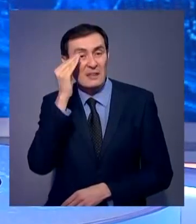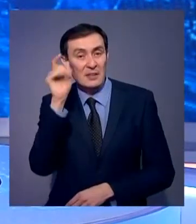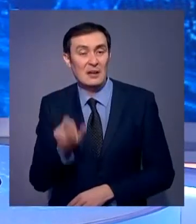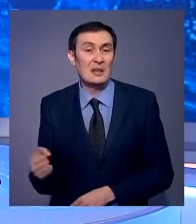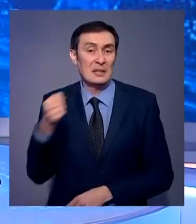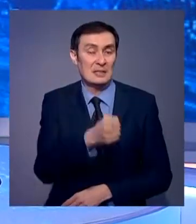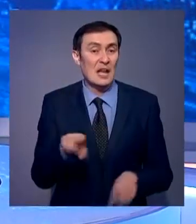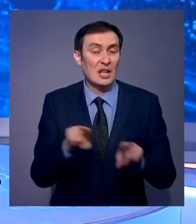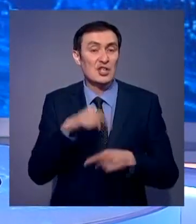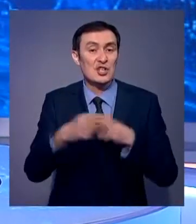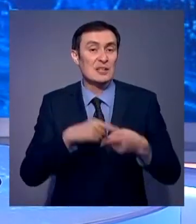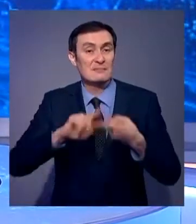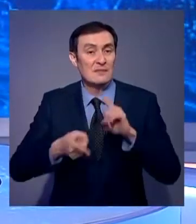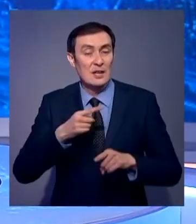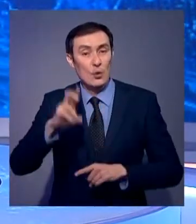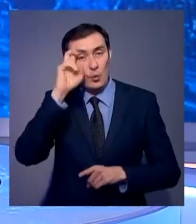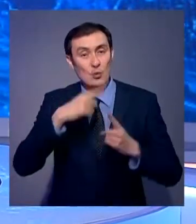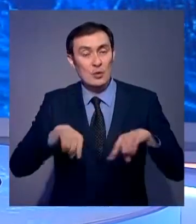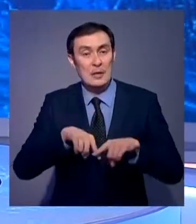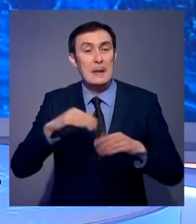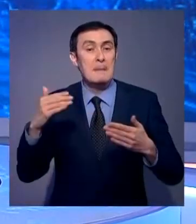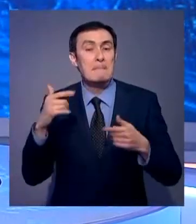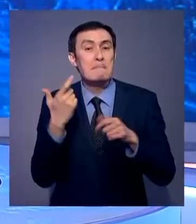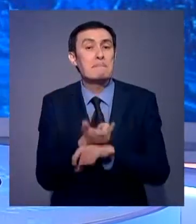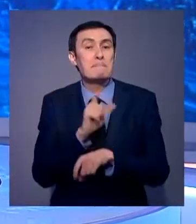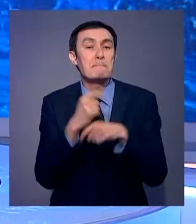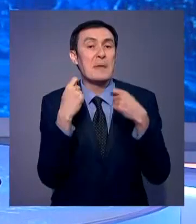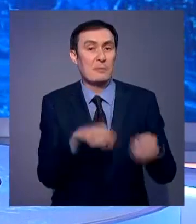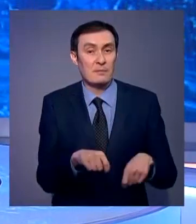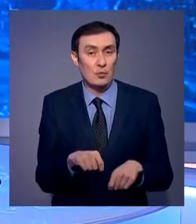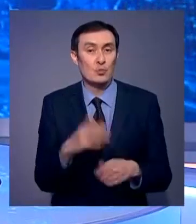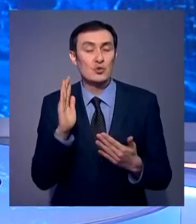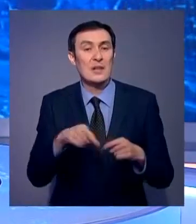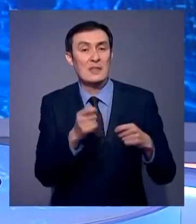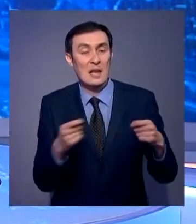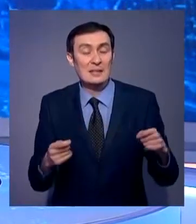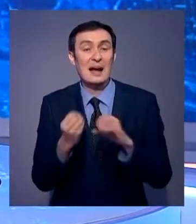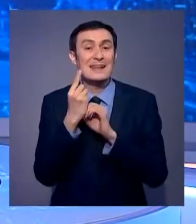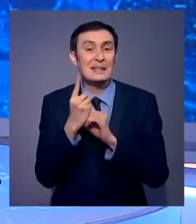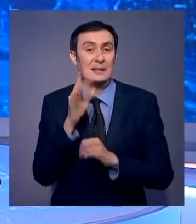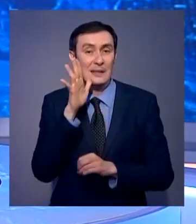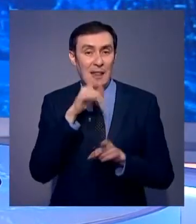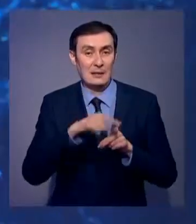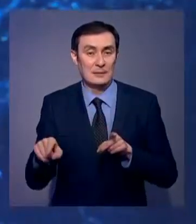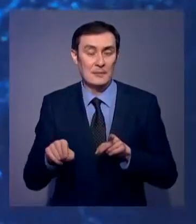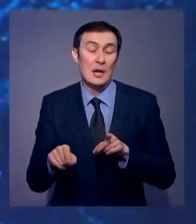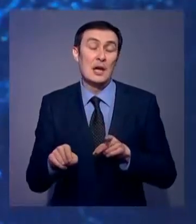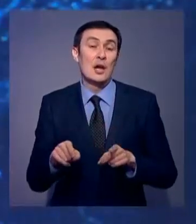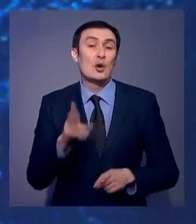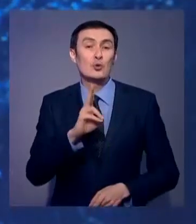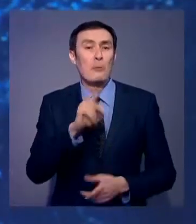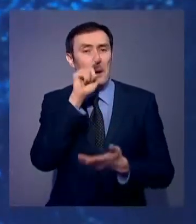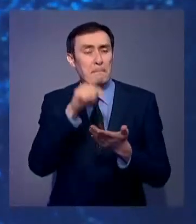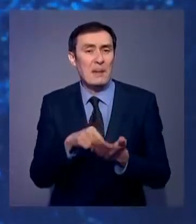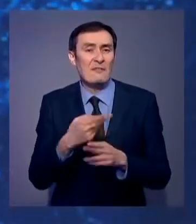а затем также через связи в госорганах перепродавала их, тянется уже 11 лет. Тем, кто